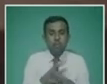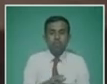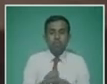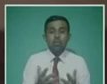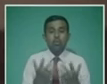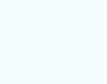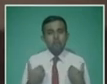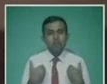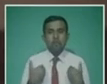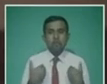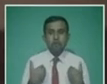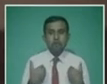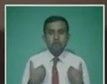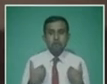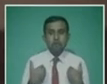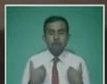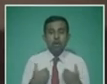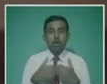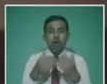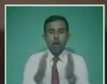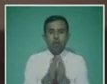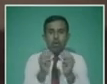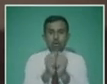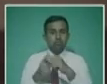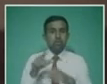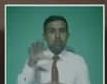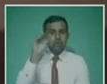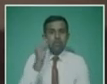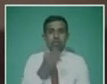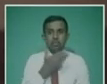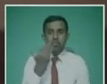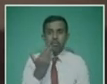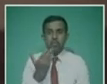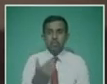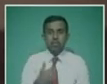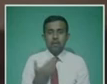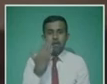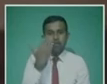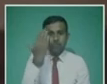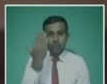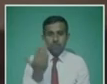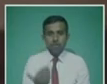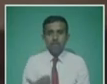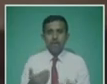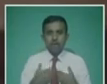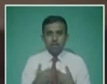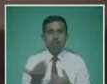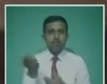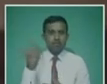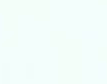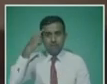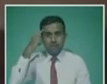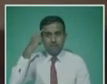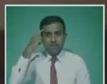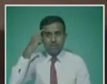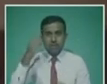කොච්චර කැපවීමකින් ඒ මුළු ක්‍රියාදාමයම මෙහෙවනවාද කිය. එතකොට මට නිකන් මැවිලා පෙන්න කතා නෑගතුමා. අපි හිටියන්නේ පහුගිය දවස්වල රජ